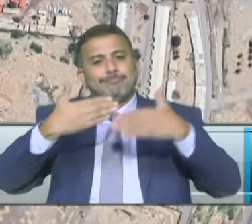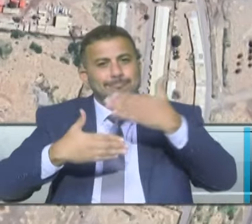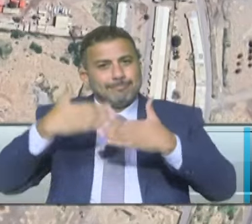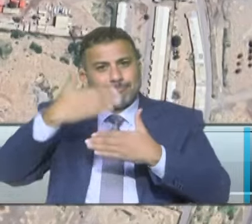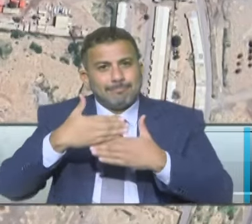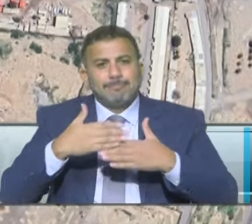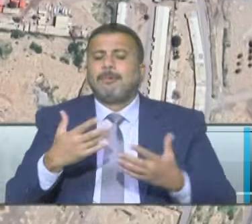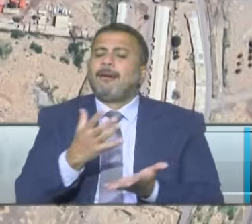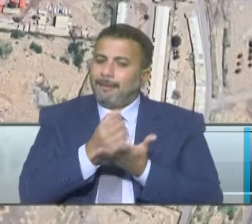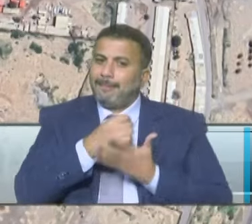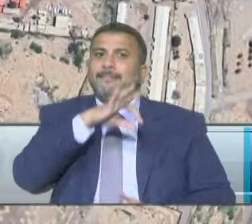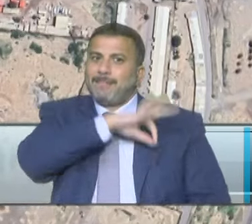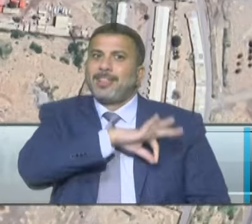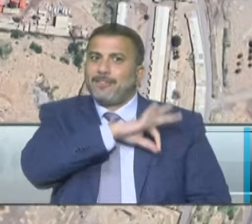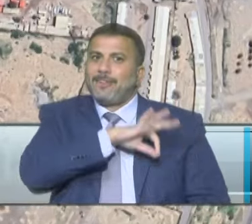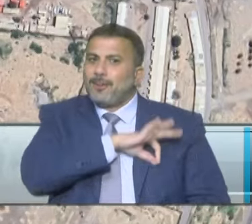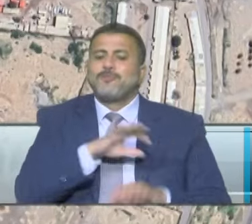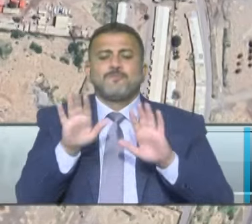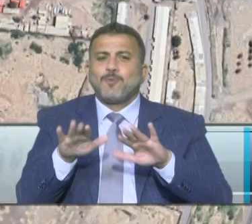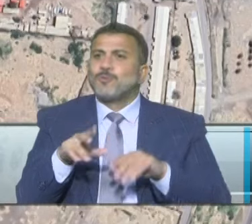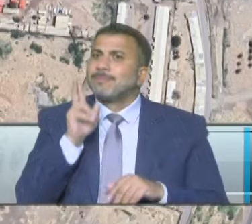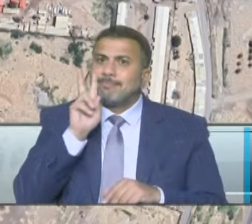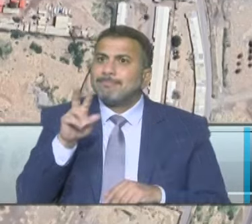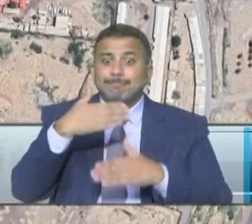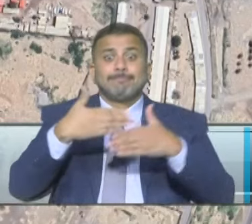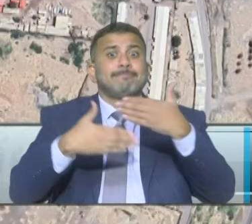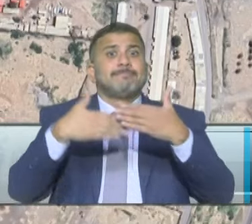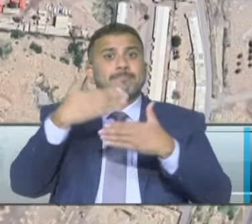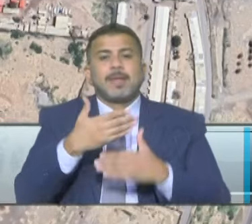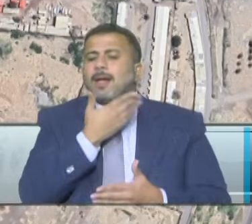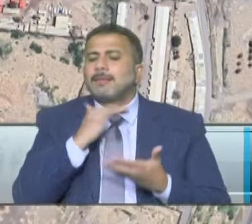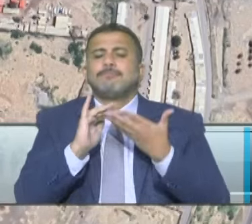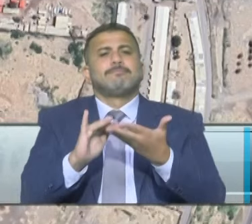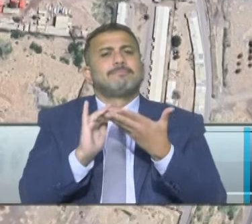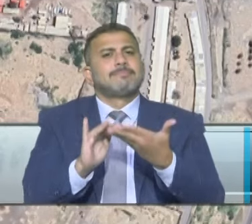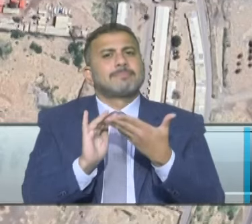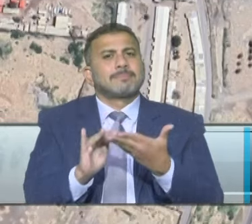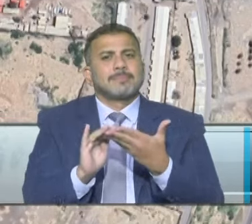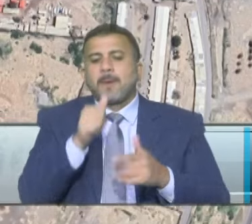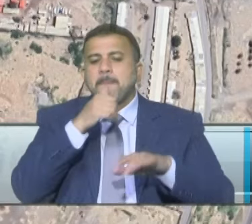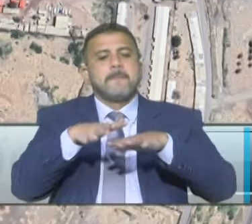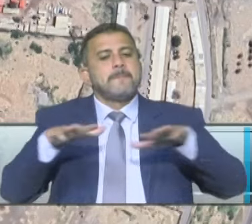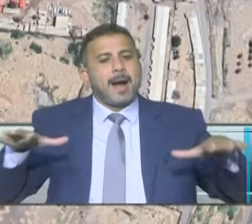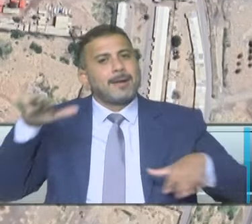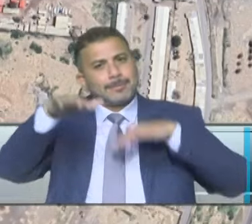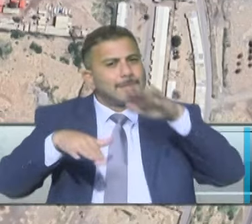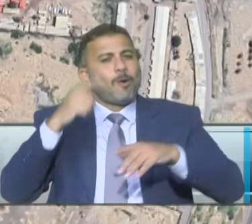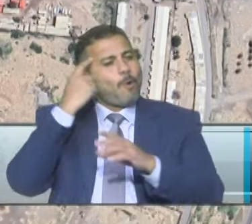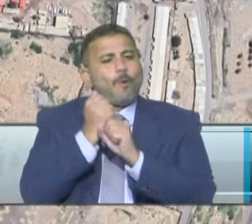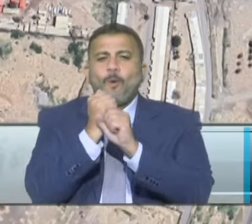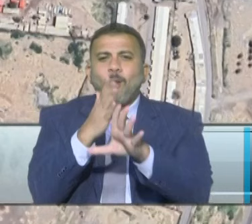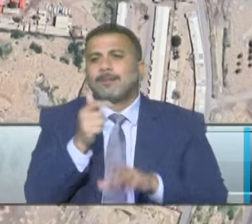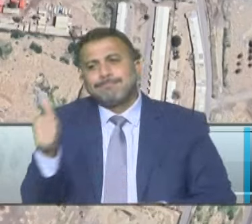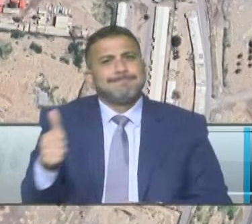بيقدرون يستفيدون من الخدمات اللي موجوده من خلال هذا المبنى او الخدمات اللي موجوده على الشاطئ باذن الله